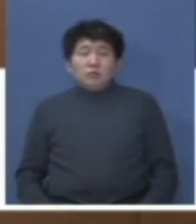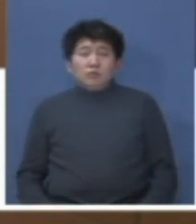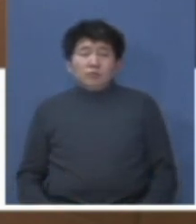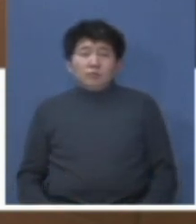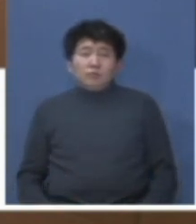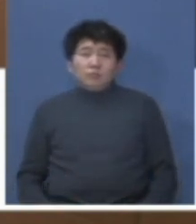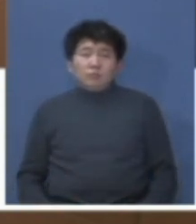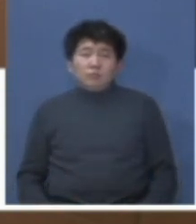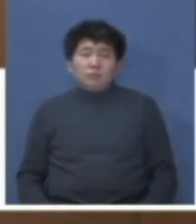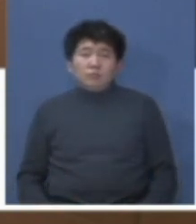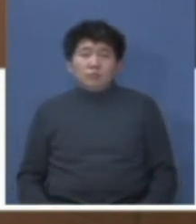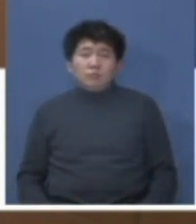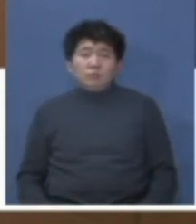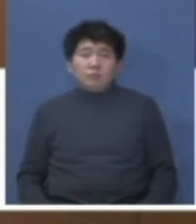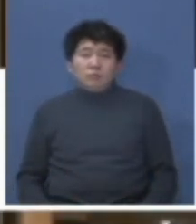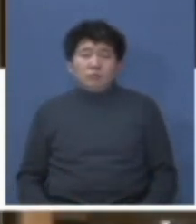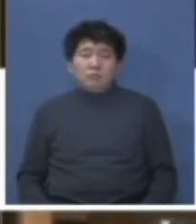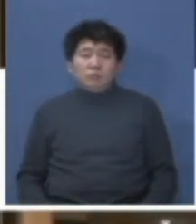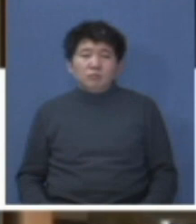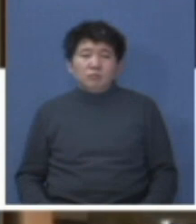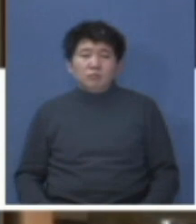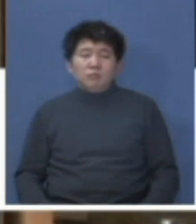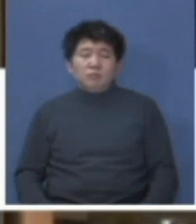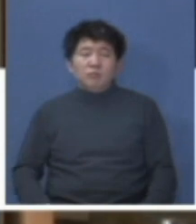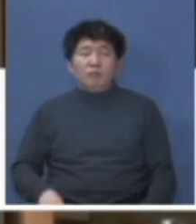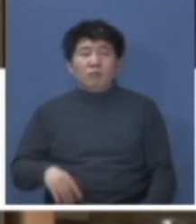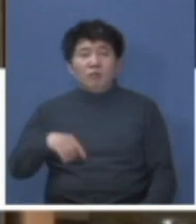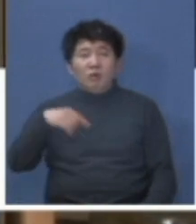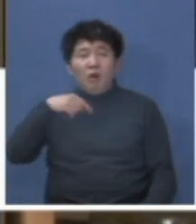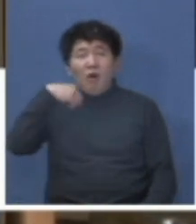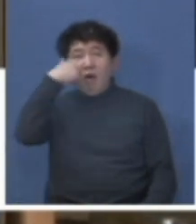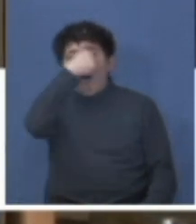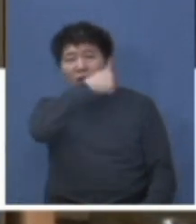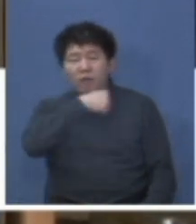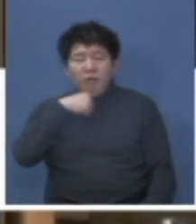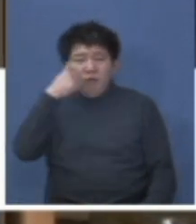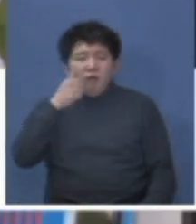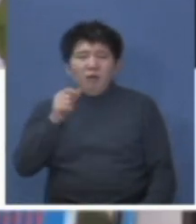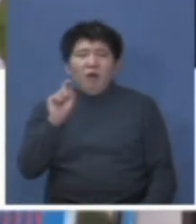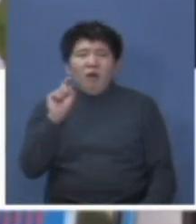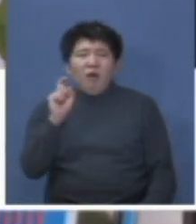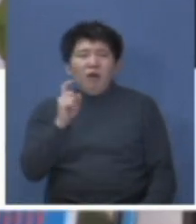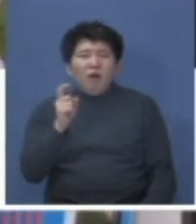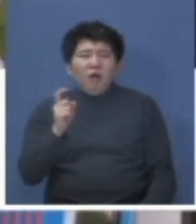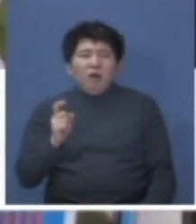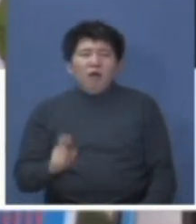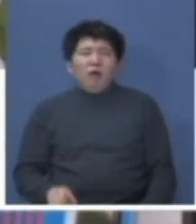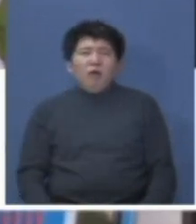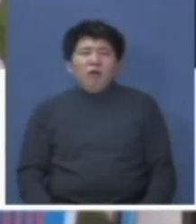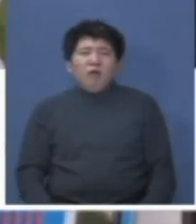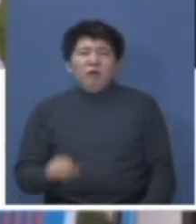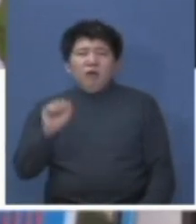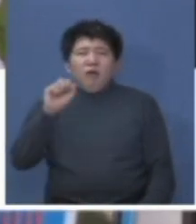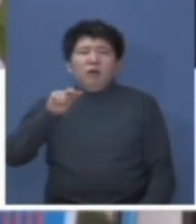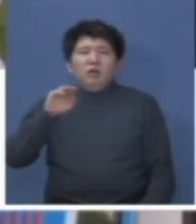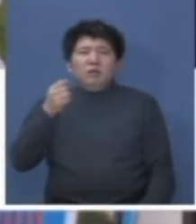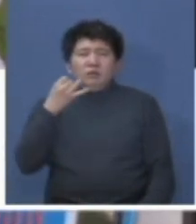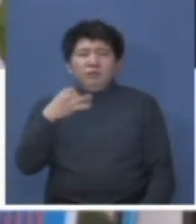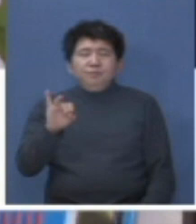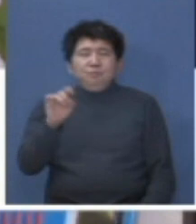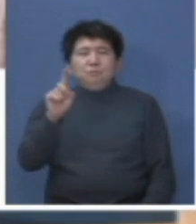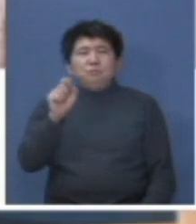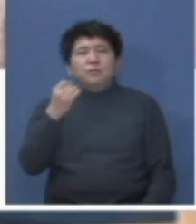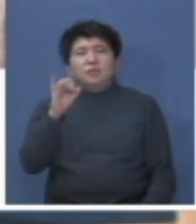химиялық өңдеуге болжам береміз. Биыл итальяндық Прусқа қарсы химиялық өңдеу жұмыстары Алтай, Зайсан,